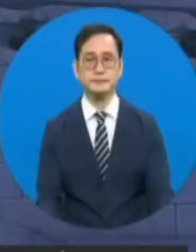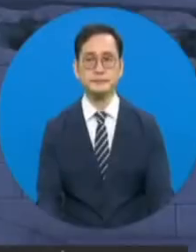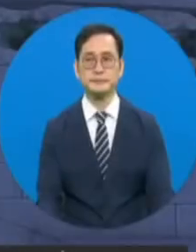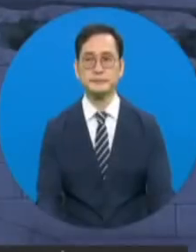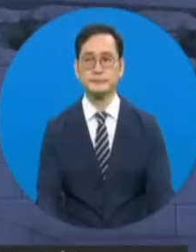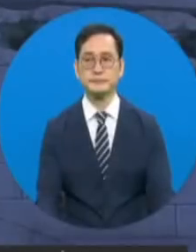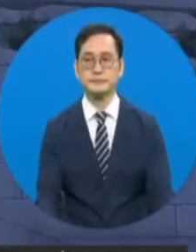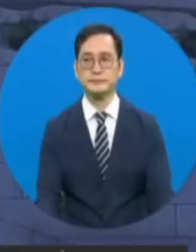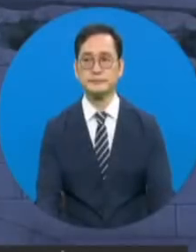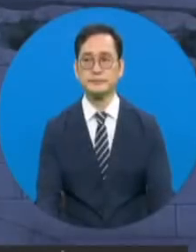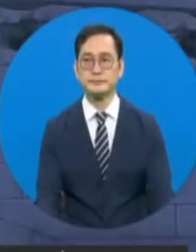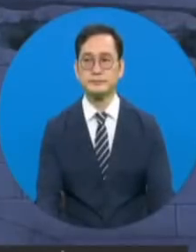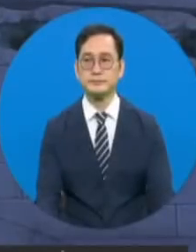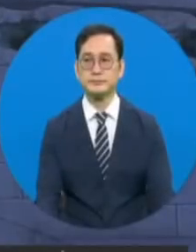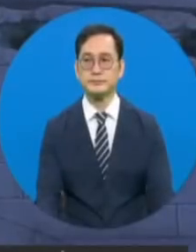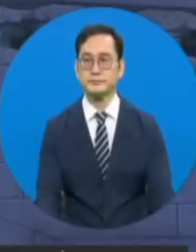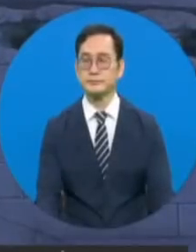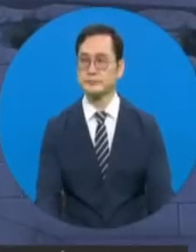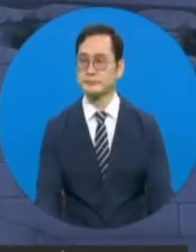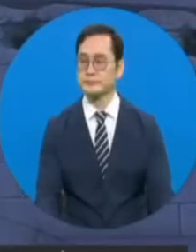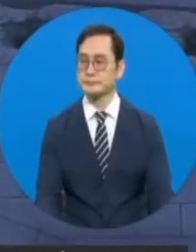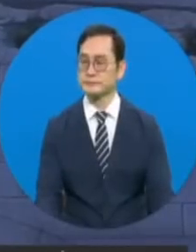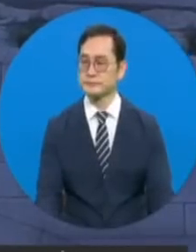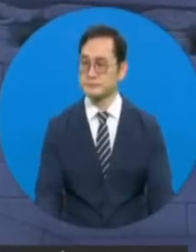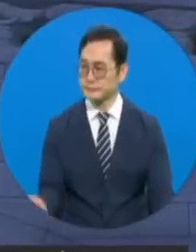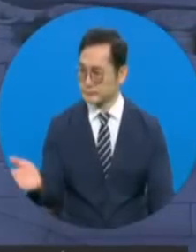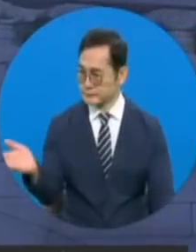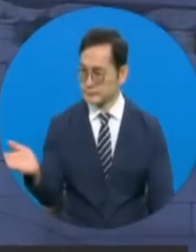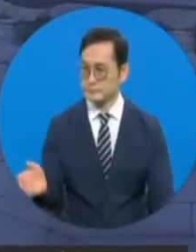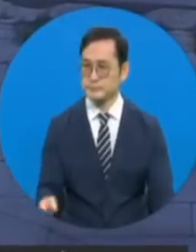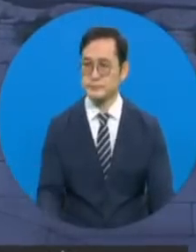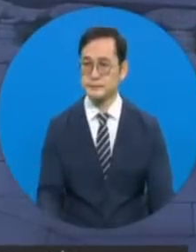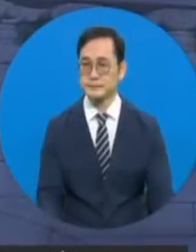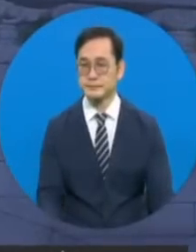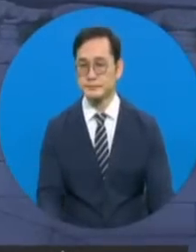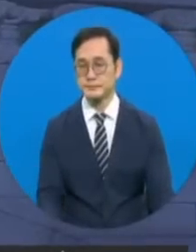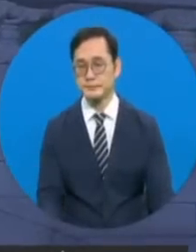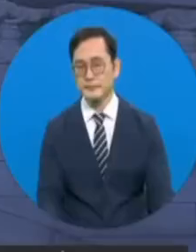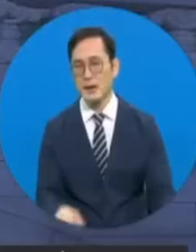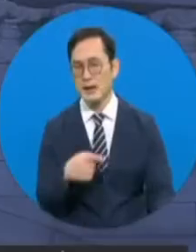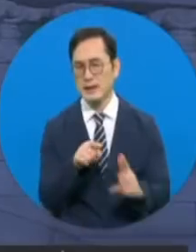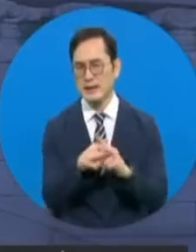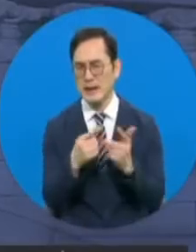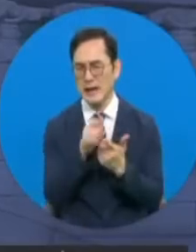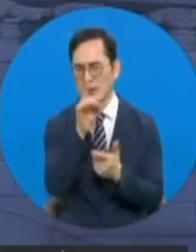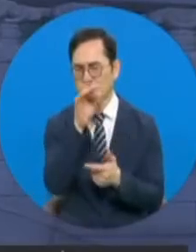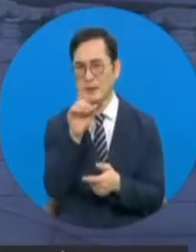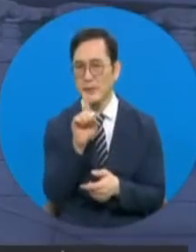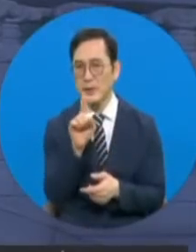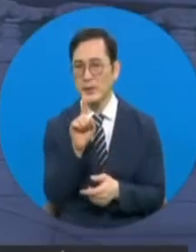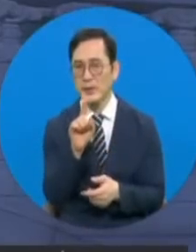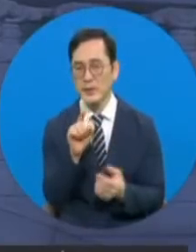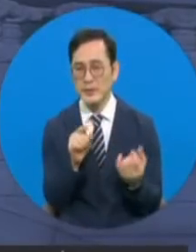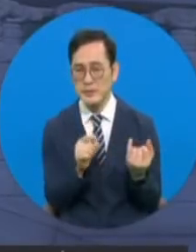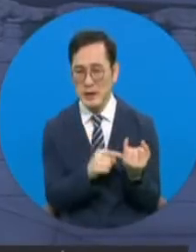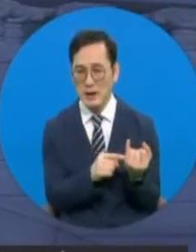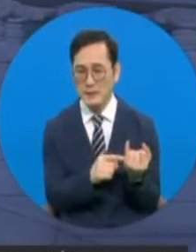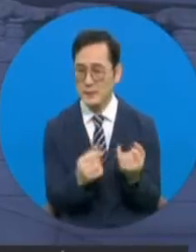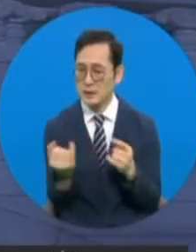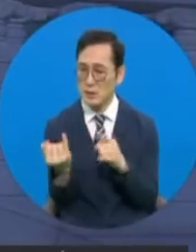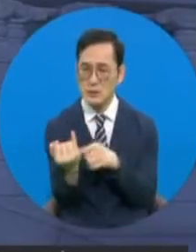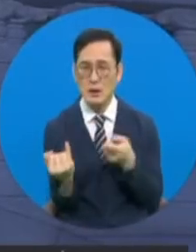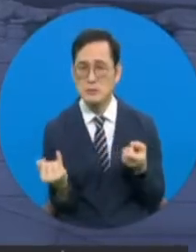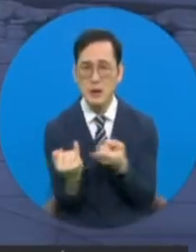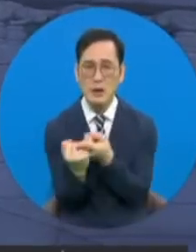자 여러가지 강력 사건 수사해봤던 김광삼 변호사님 검찰 출신이잖아요 제일 이해가 안 되는데 목은 왜 또래 여성을